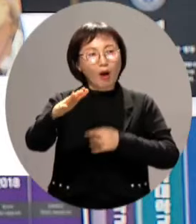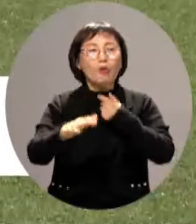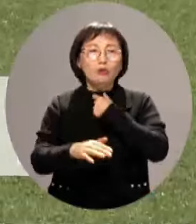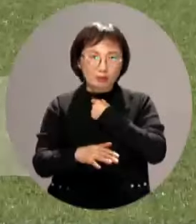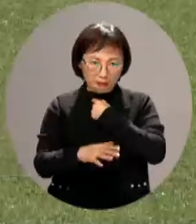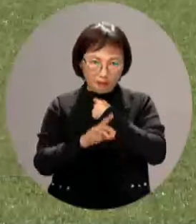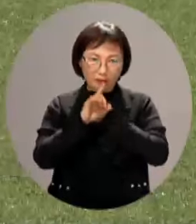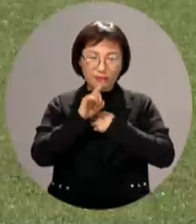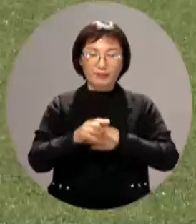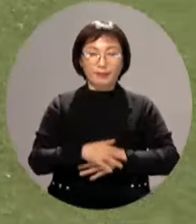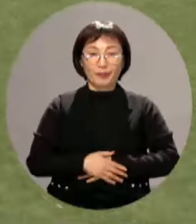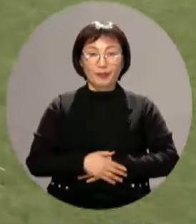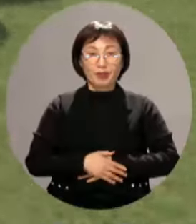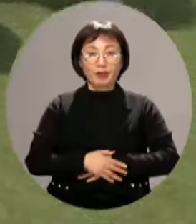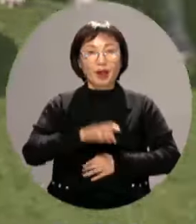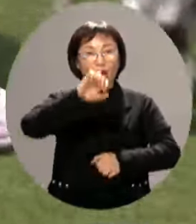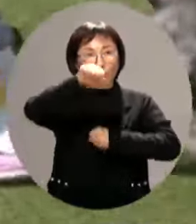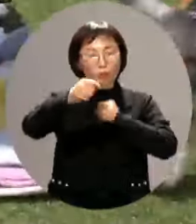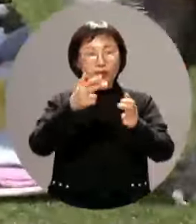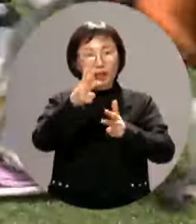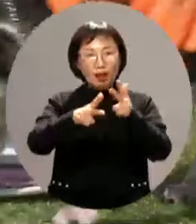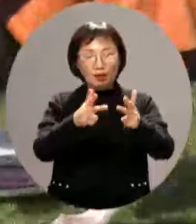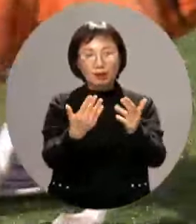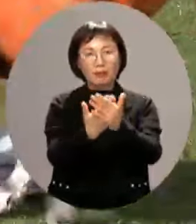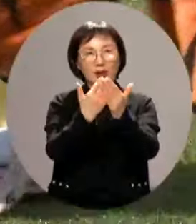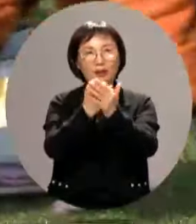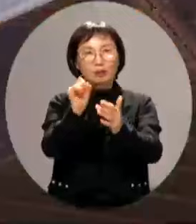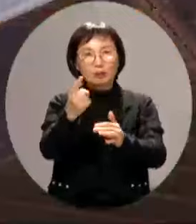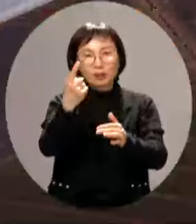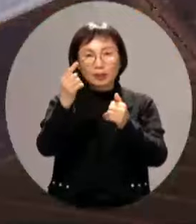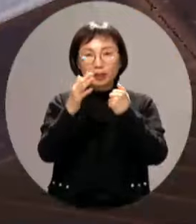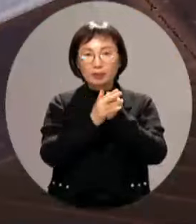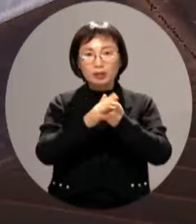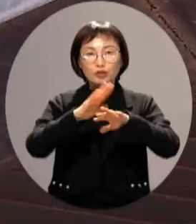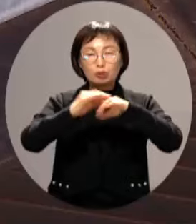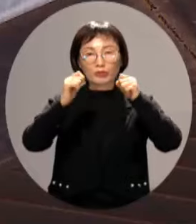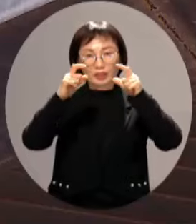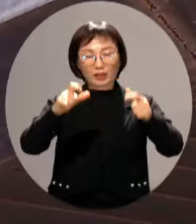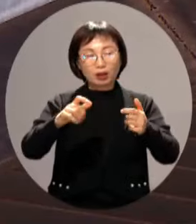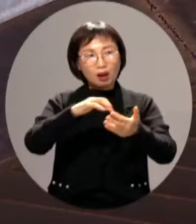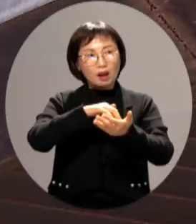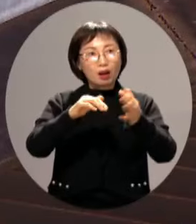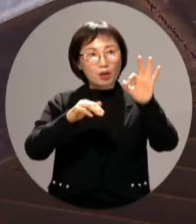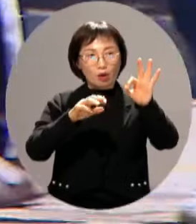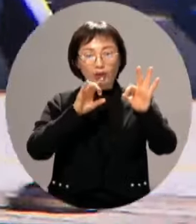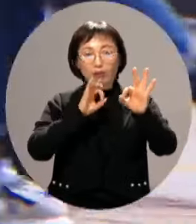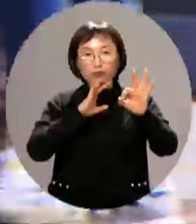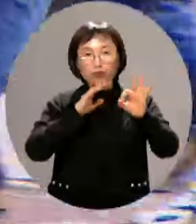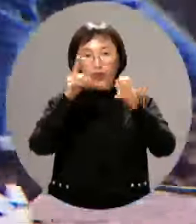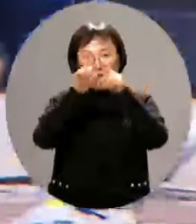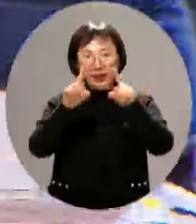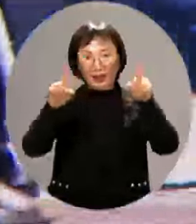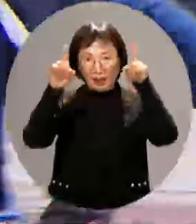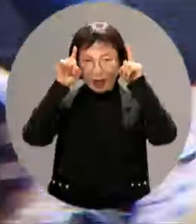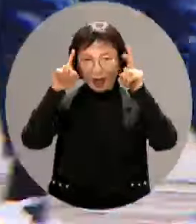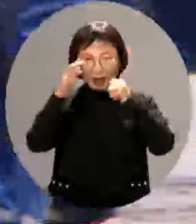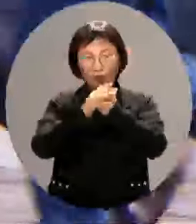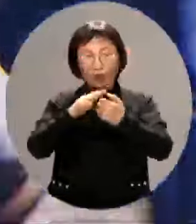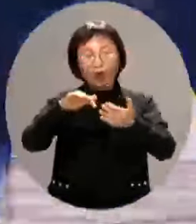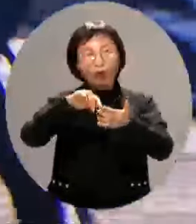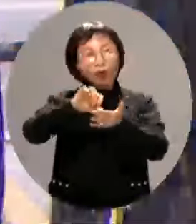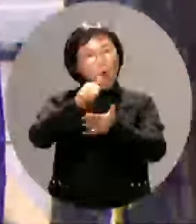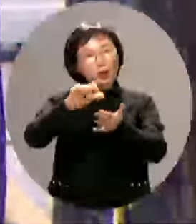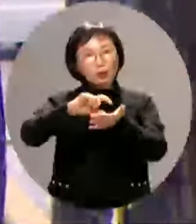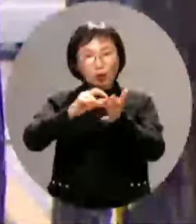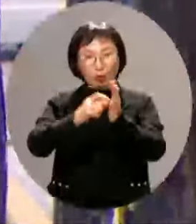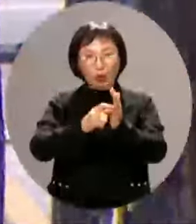하지. 또 반려동물 산업이 급성장하고 있는 만큼 전국의 10개뿐인 대학과 500명 수준인 수의학과 정원 확대를